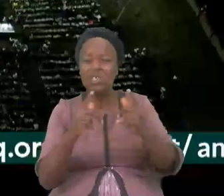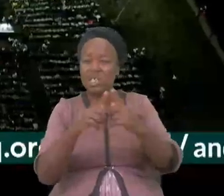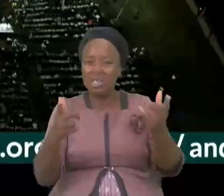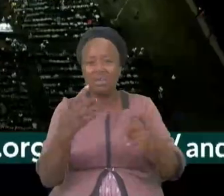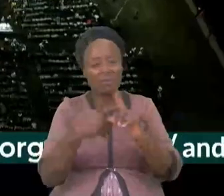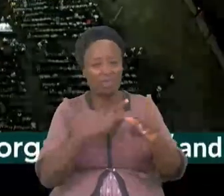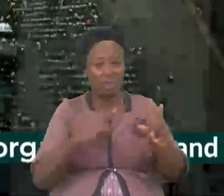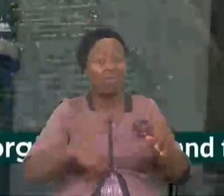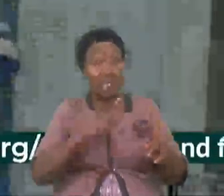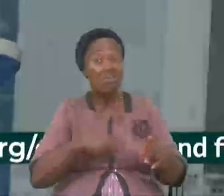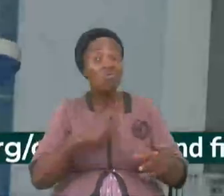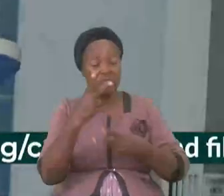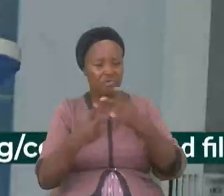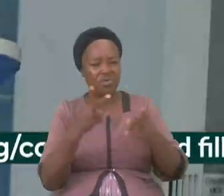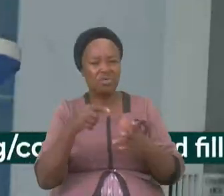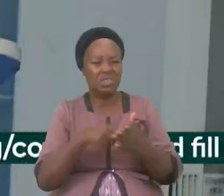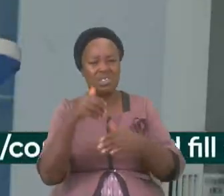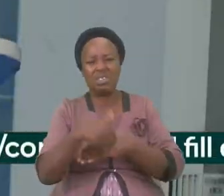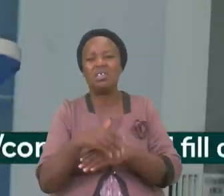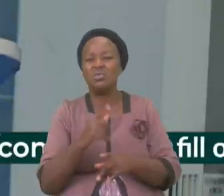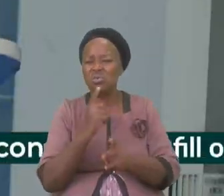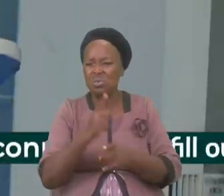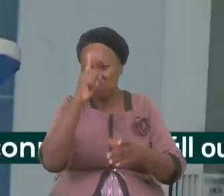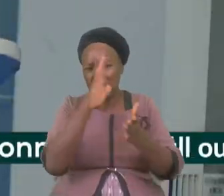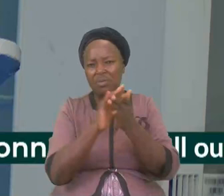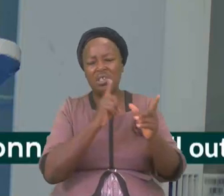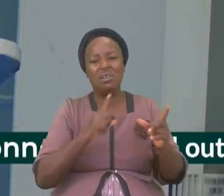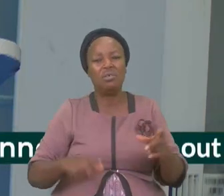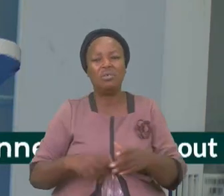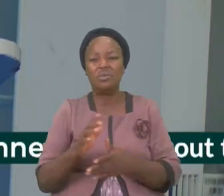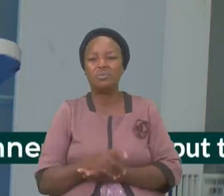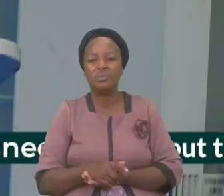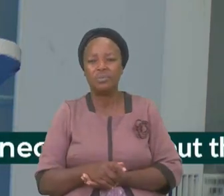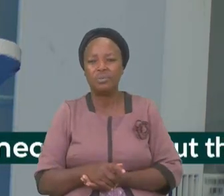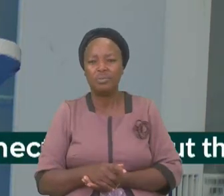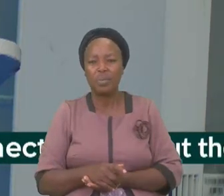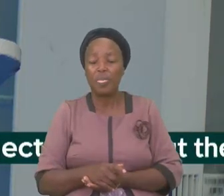Dis au Seigneur, quel est ton besoin? Que veux-tu que Dieu fasse pour toi? Crois et il le fera.